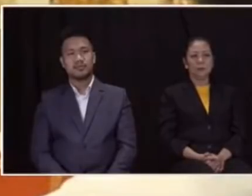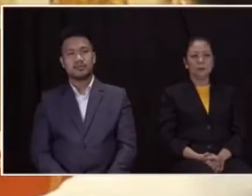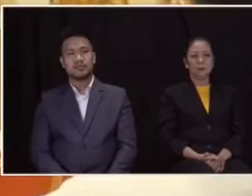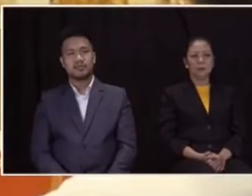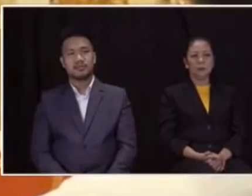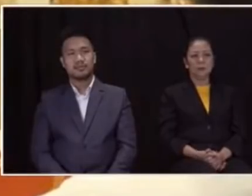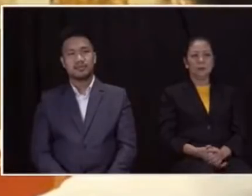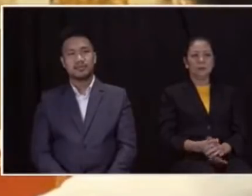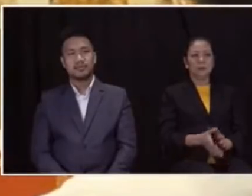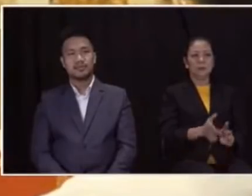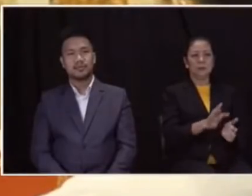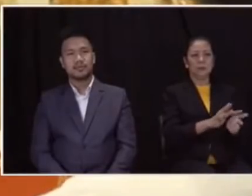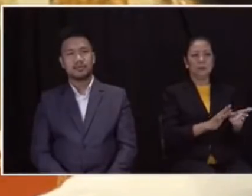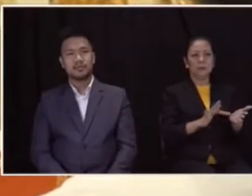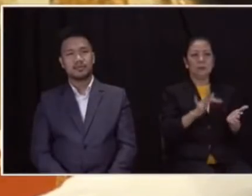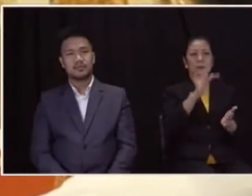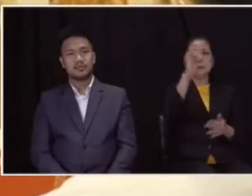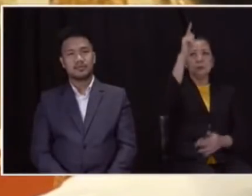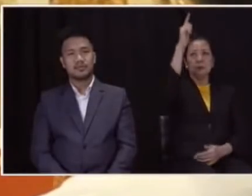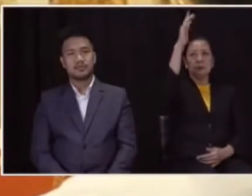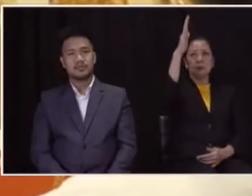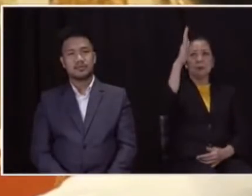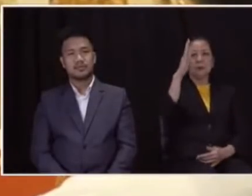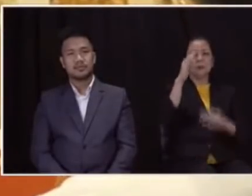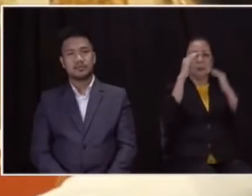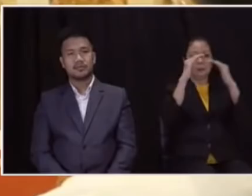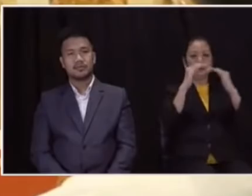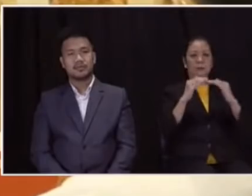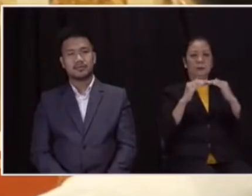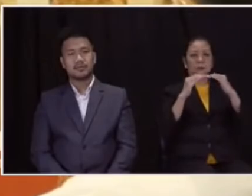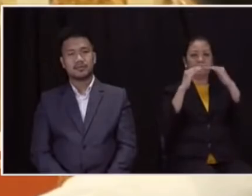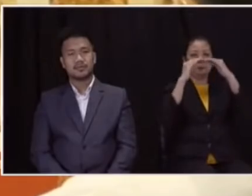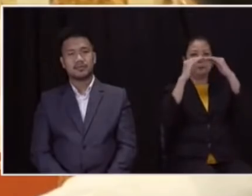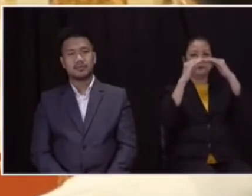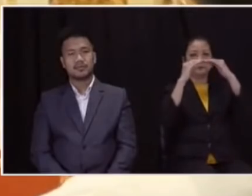Gloria in excelsis Deo.